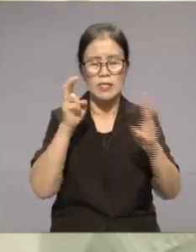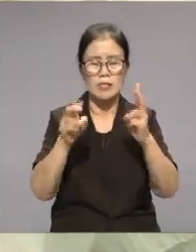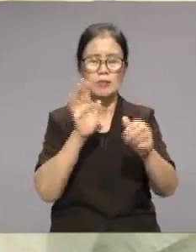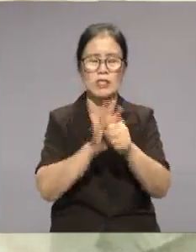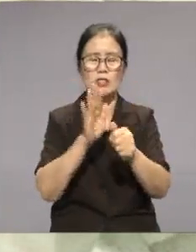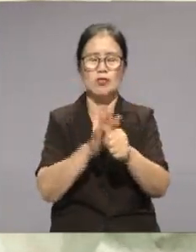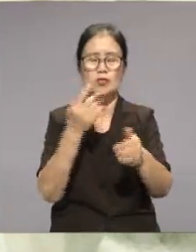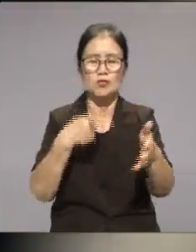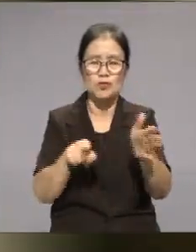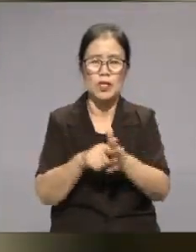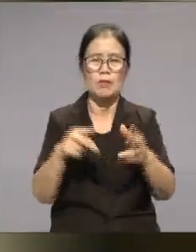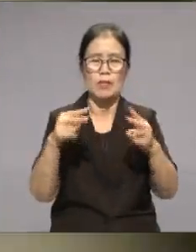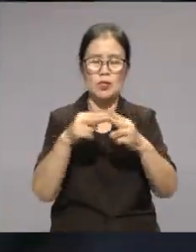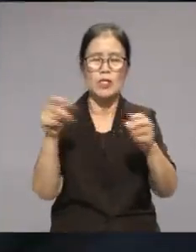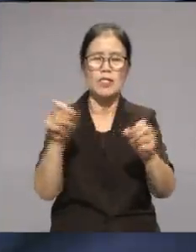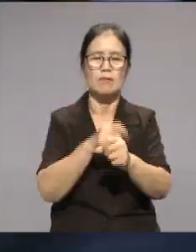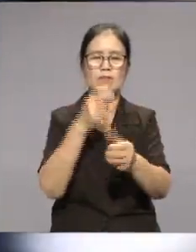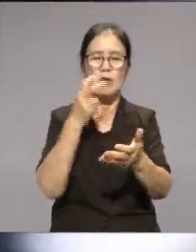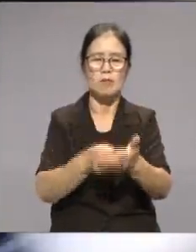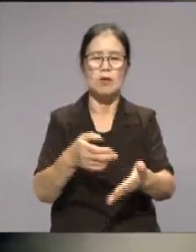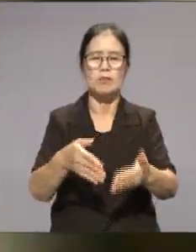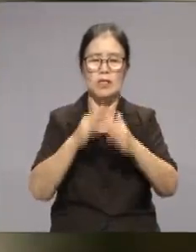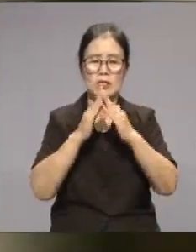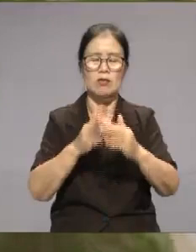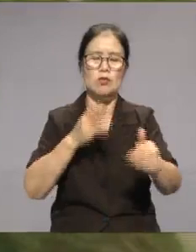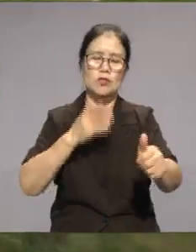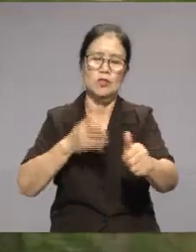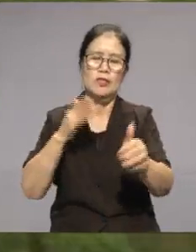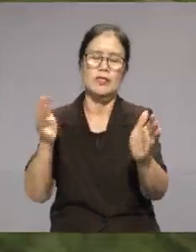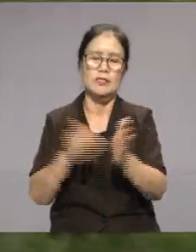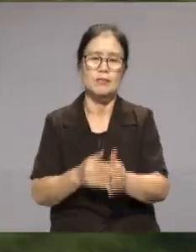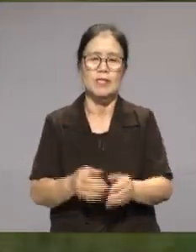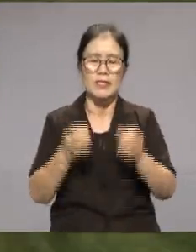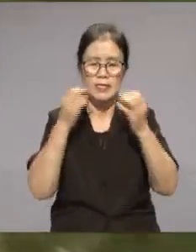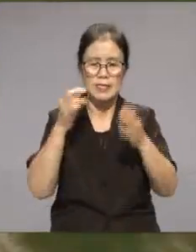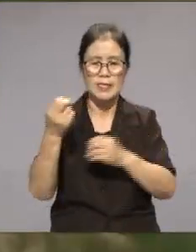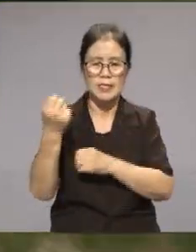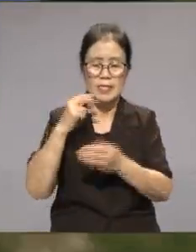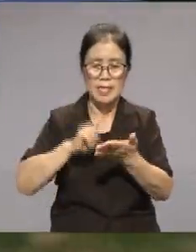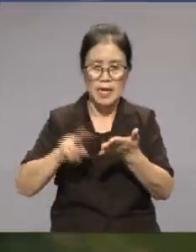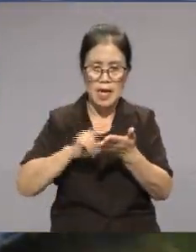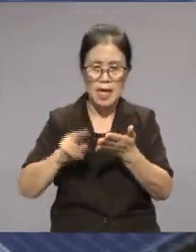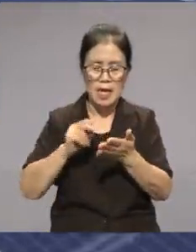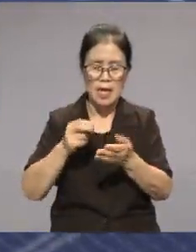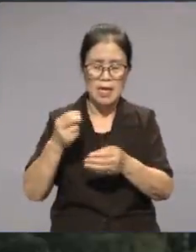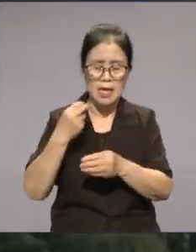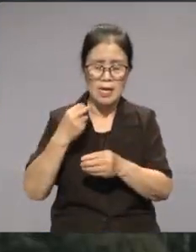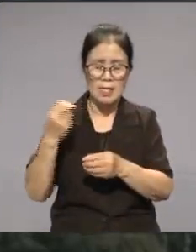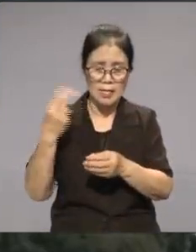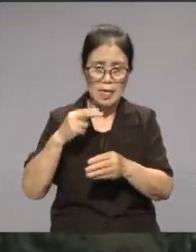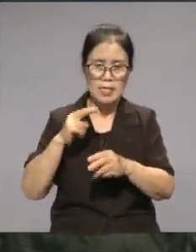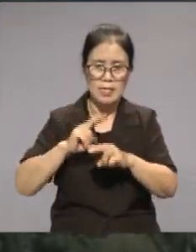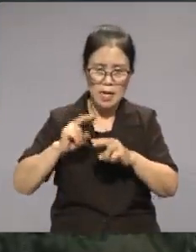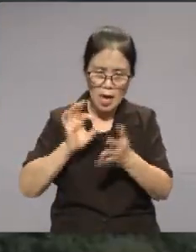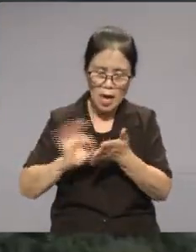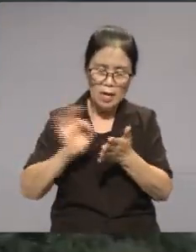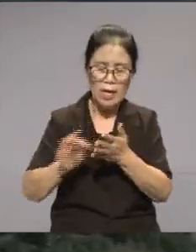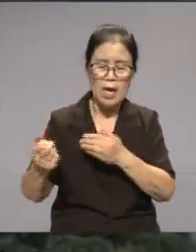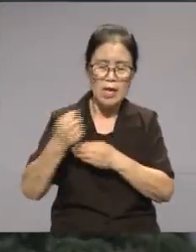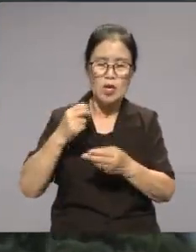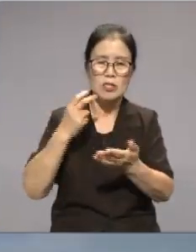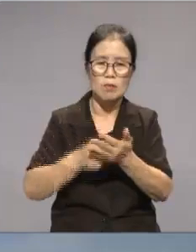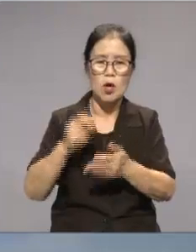위한 반도체 특별법 제정도 요청했습니다. 신재생에너지법 등 RE100 관련 법 제정과